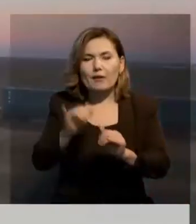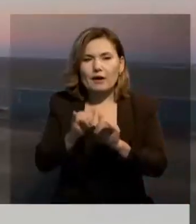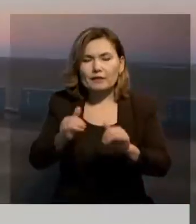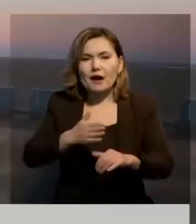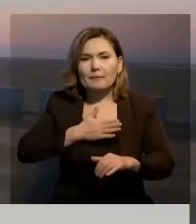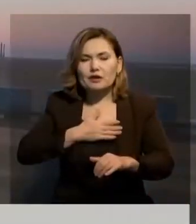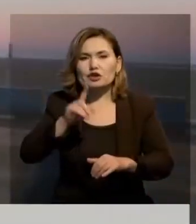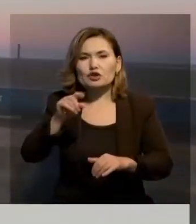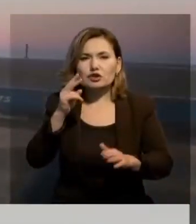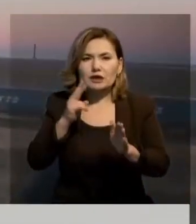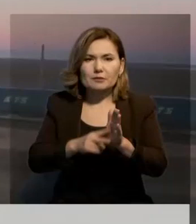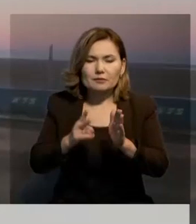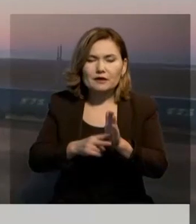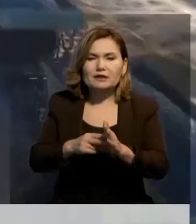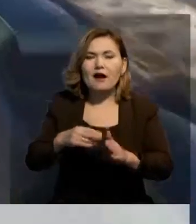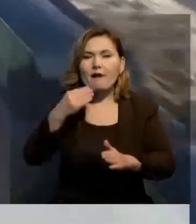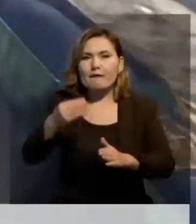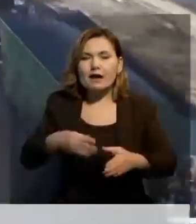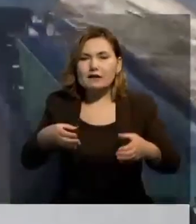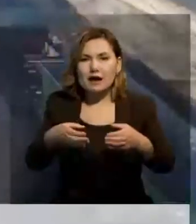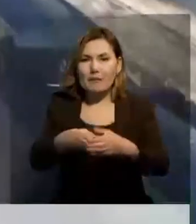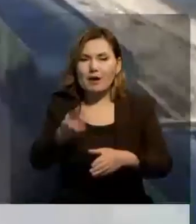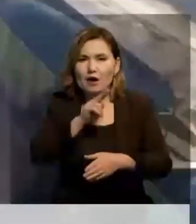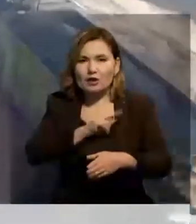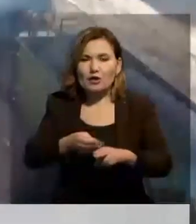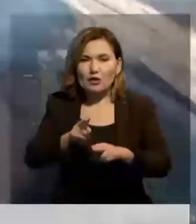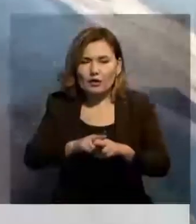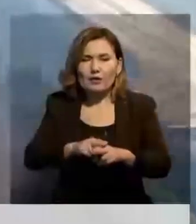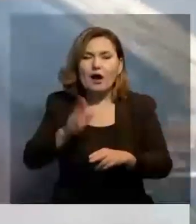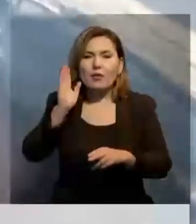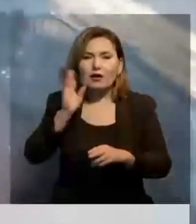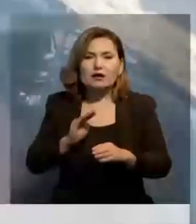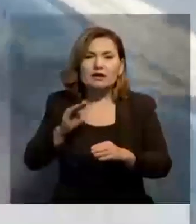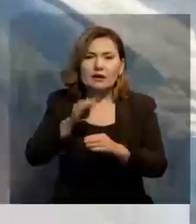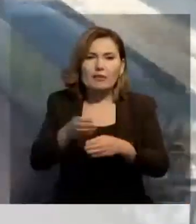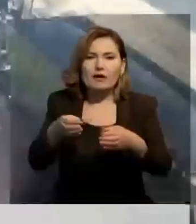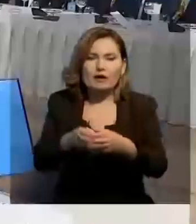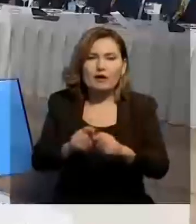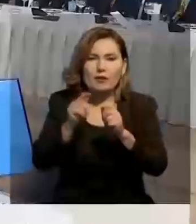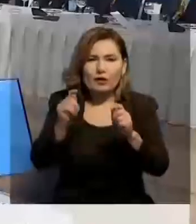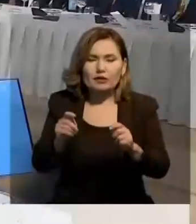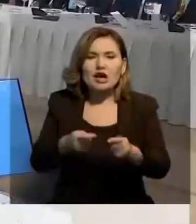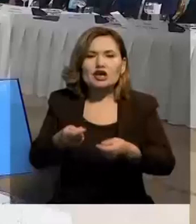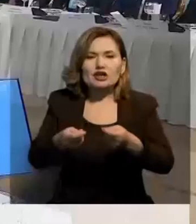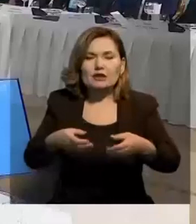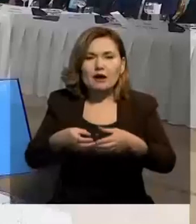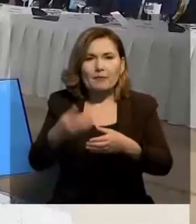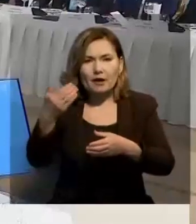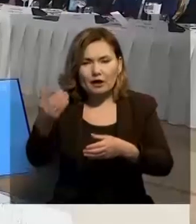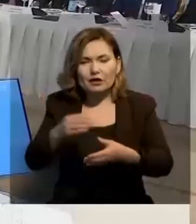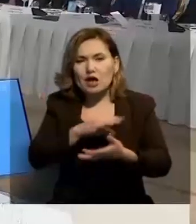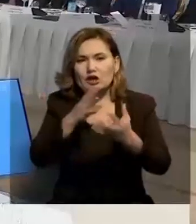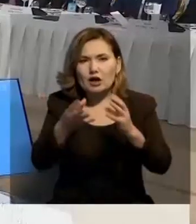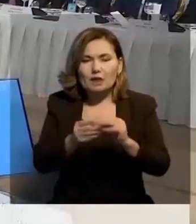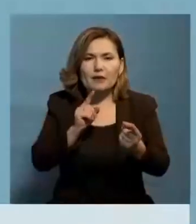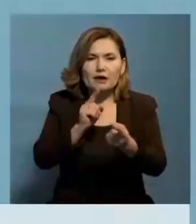Бізде 170-ден астам француз компания жұмыс істейді. Бұл сан әлі өседі. Жетекші компаниялардың басшыларымен жалпы